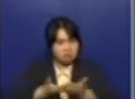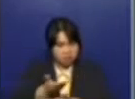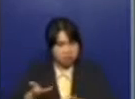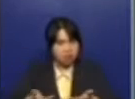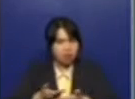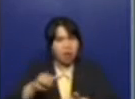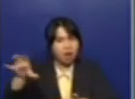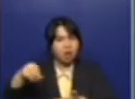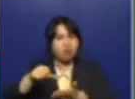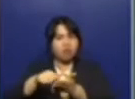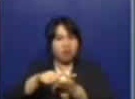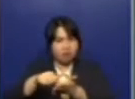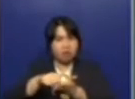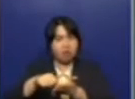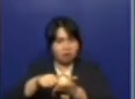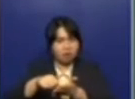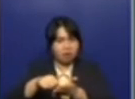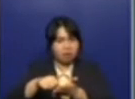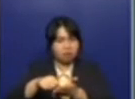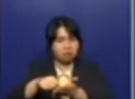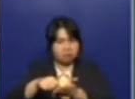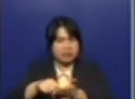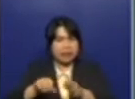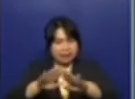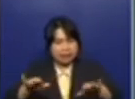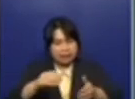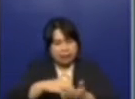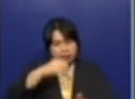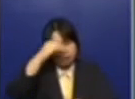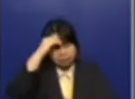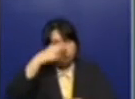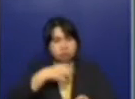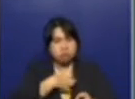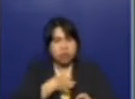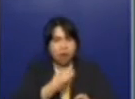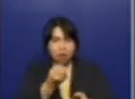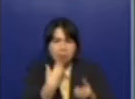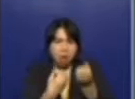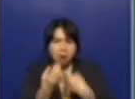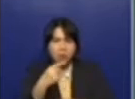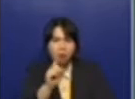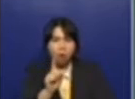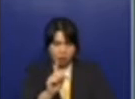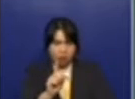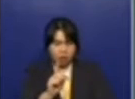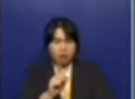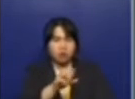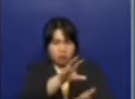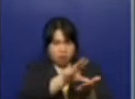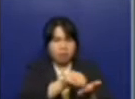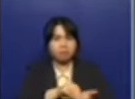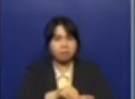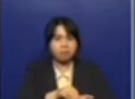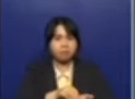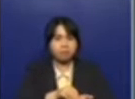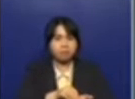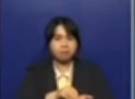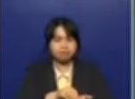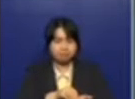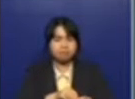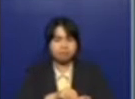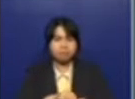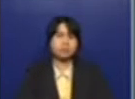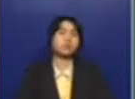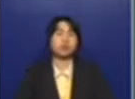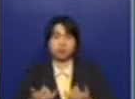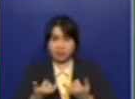แก้ไขสิ่งที่นักเรียนนักศึกษาเหล่านั้นได้แสดงความคิดเห็นออกมาท่านประธานที่เคารพครับ